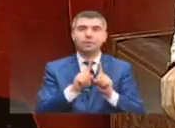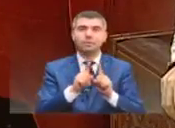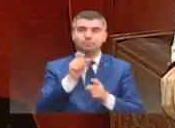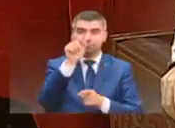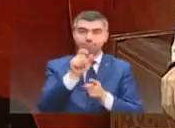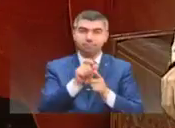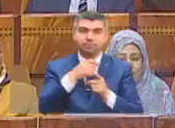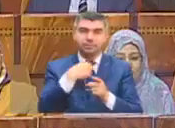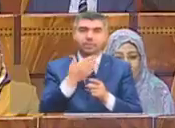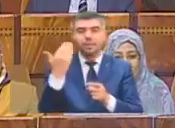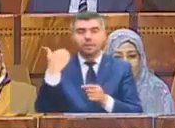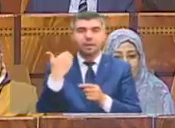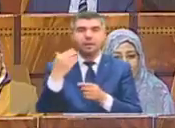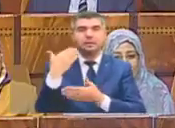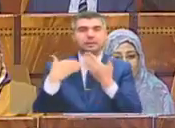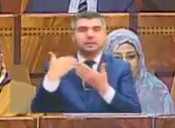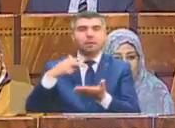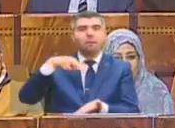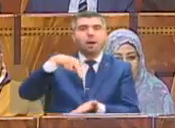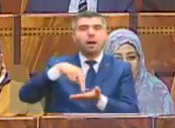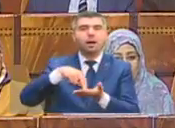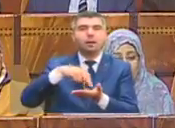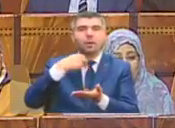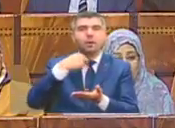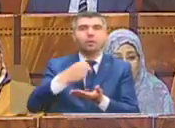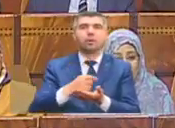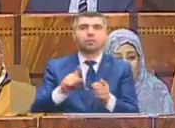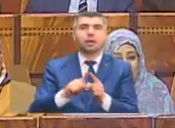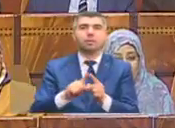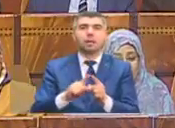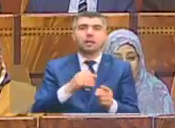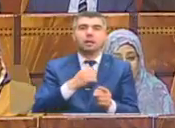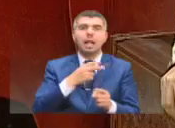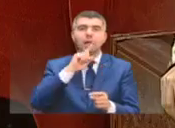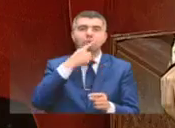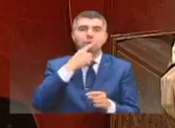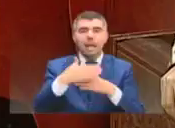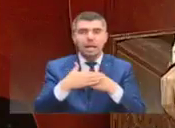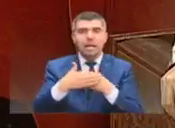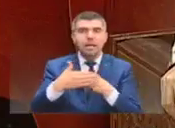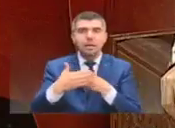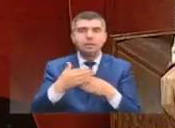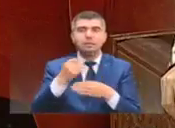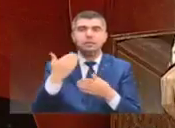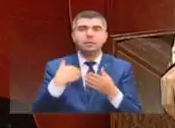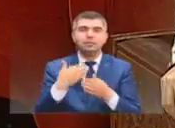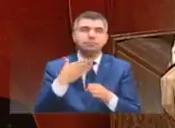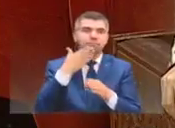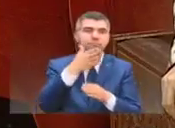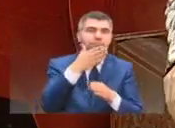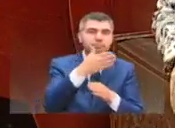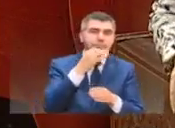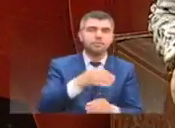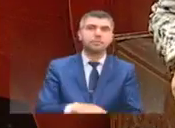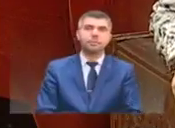وقفت شخصيا على المعاناه اليوميه للمواطن باقليم زاغورة. يمكن نقول المنطقه اللي زرتها اكثر مره في ثلاث سنوات الاخيره هي منطقه